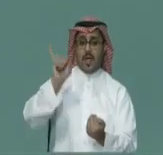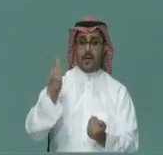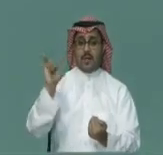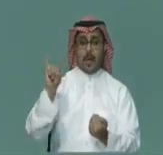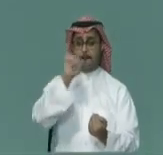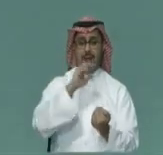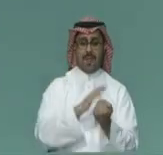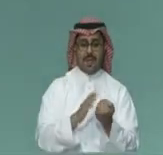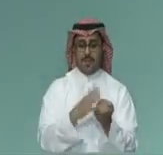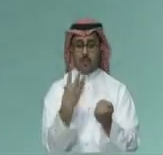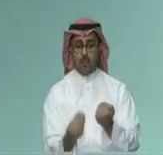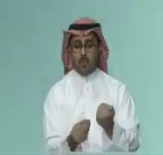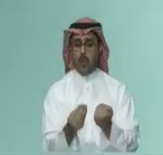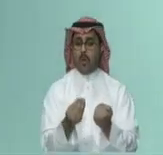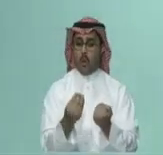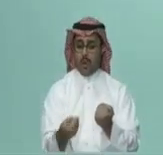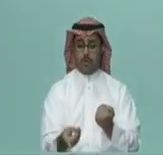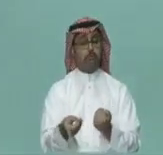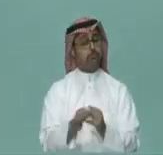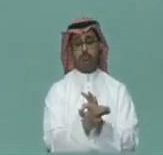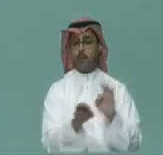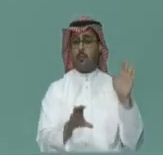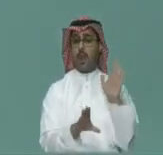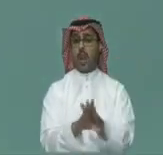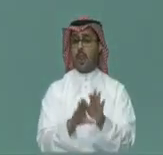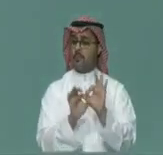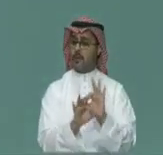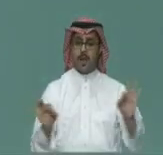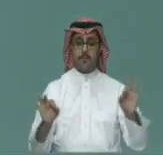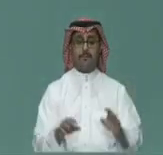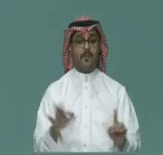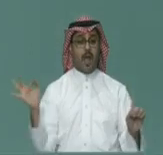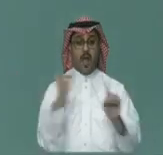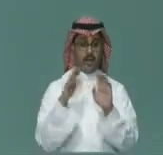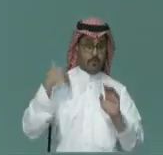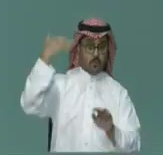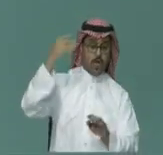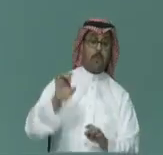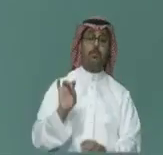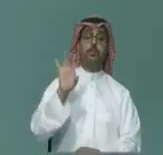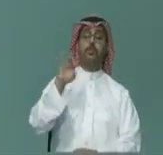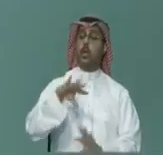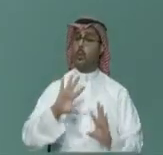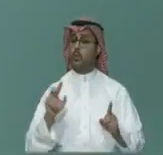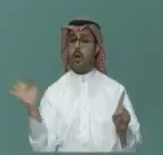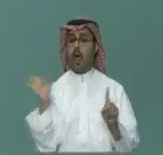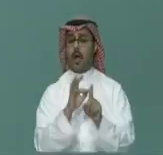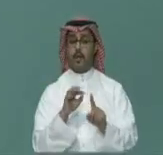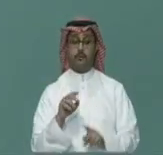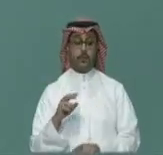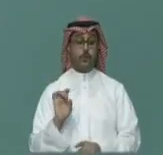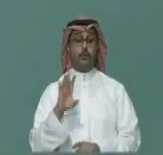وتعالى رؤية الوزارة لتيسير السكن لجميع فئات المجتمع. نعم. طبعا الأهداف المستقبلية بأمر الله سبحانه وتعالى أيضا